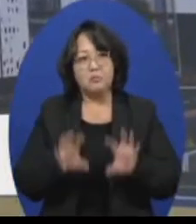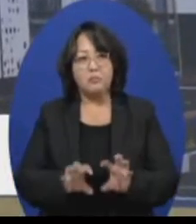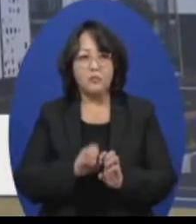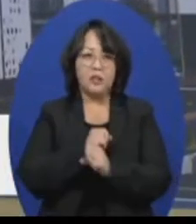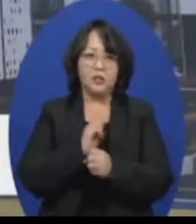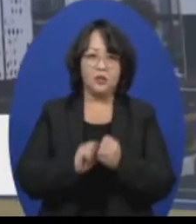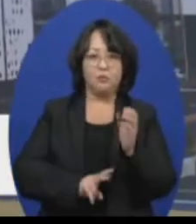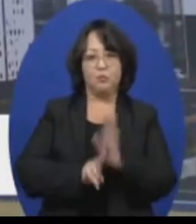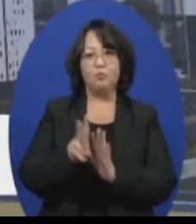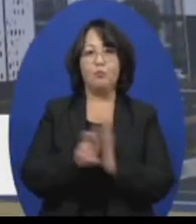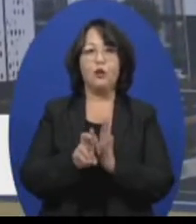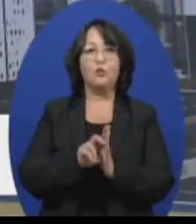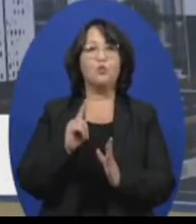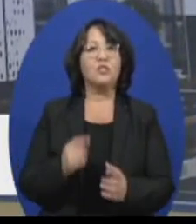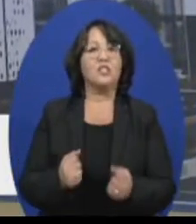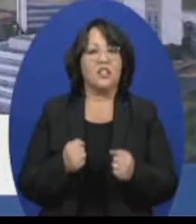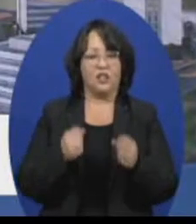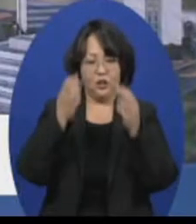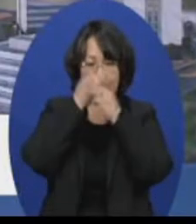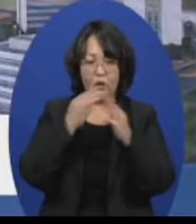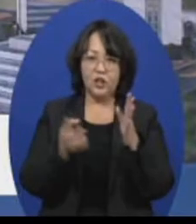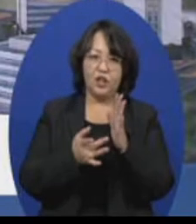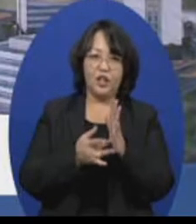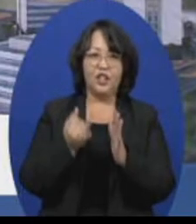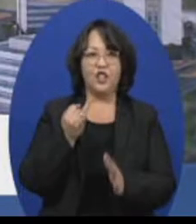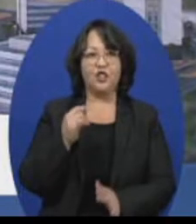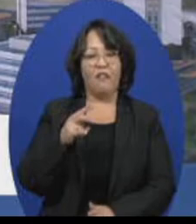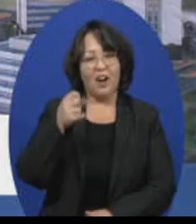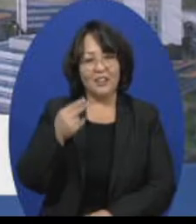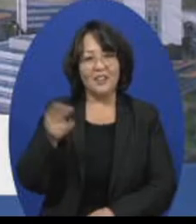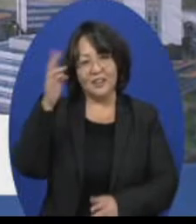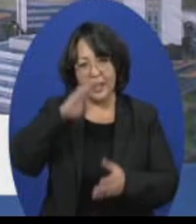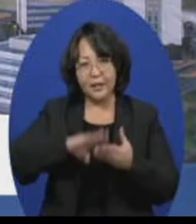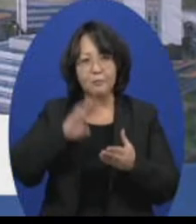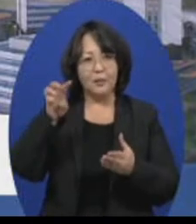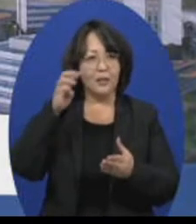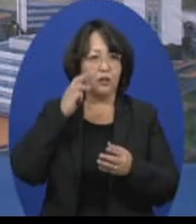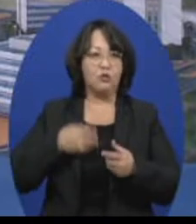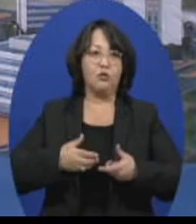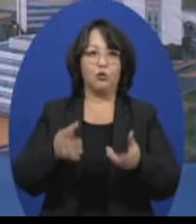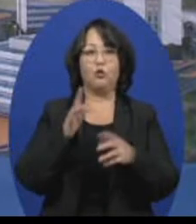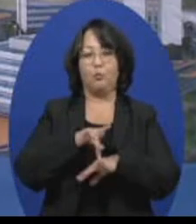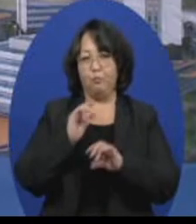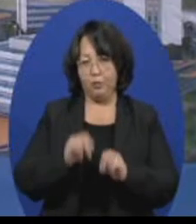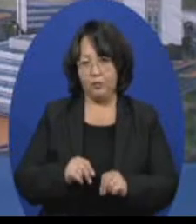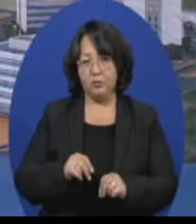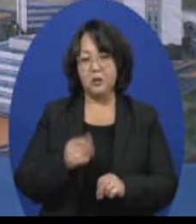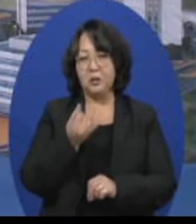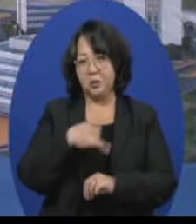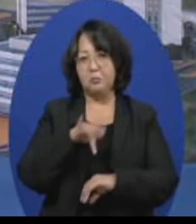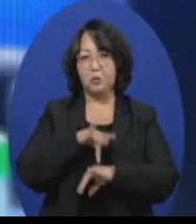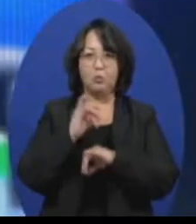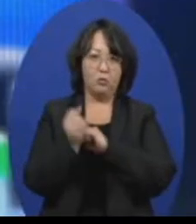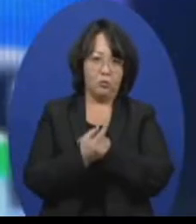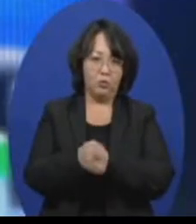хаагчд ажиллах хүчин чадалтай шинжлэх ухаан технологи, инновац танин мэдхүйн төв болно гэдгээрээ энэ хөтөв онцлогтой юм.